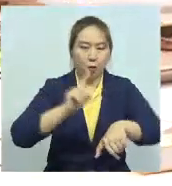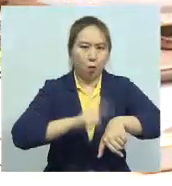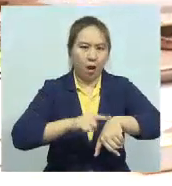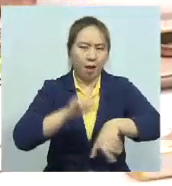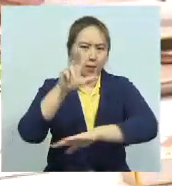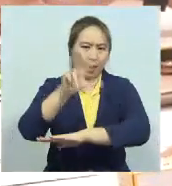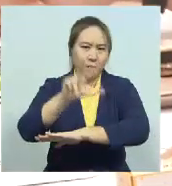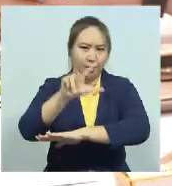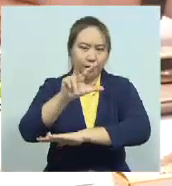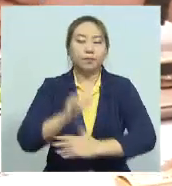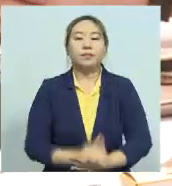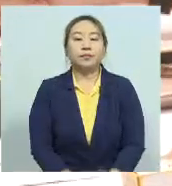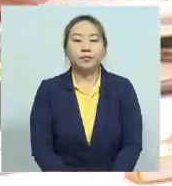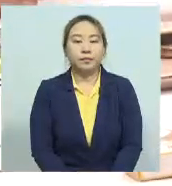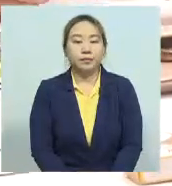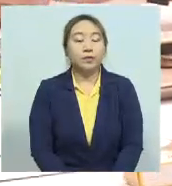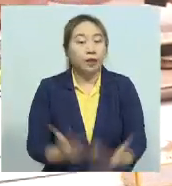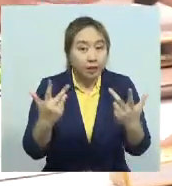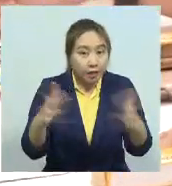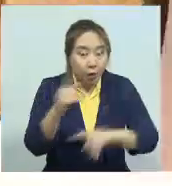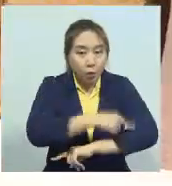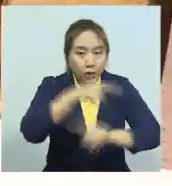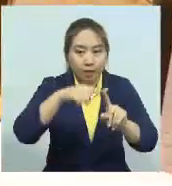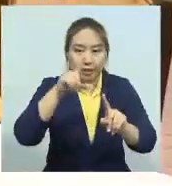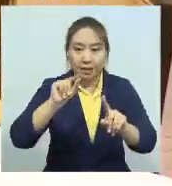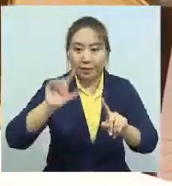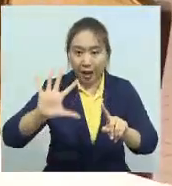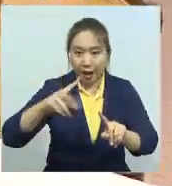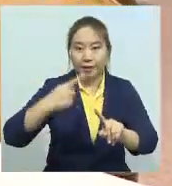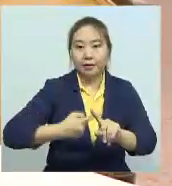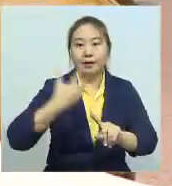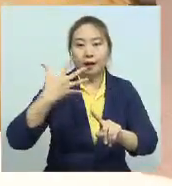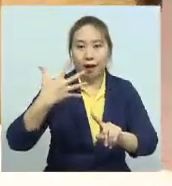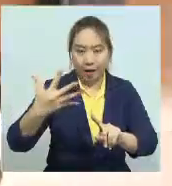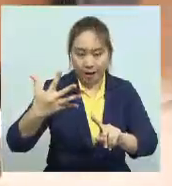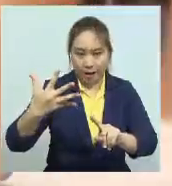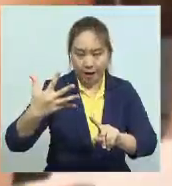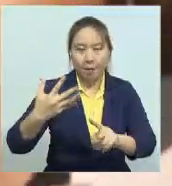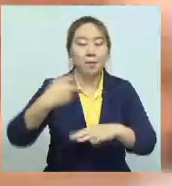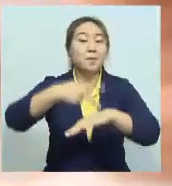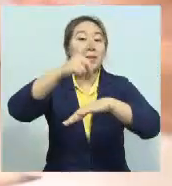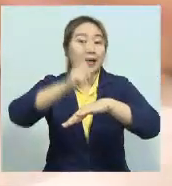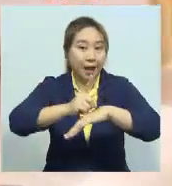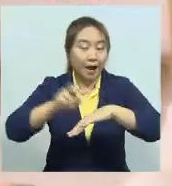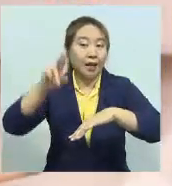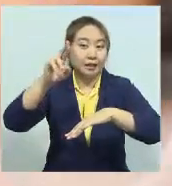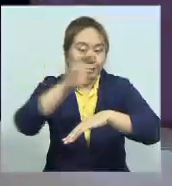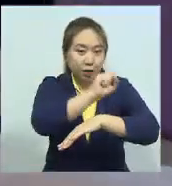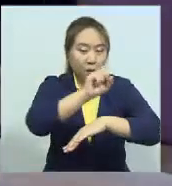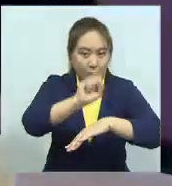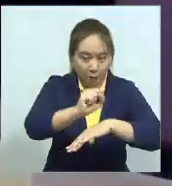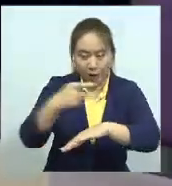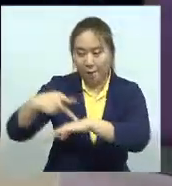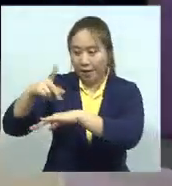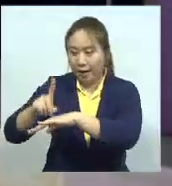ณ15นาฬิกาจากนั้นวันที่25พฤษภาคมจะเลือกประธานสภาผู้แทนราษฎรและประธ